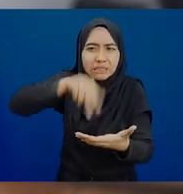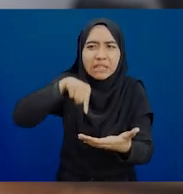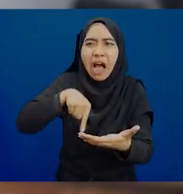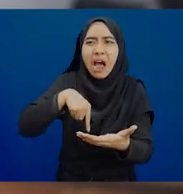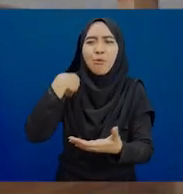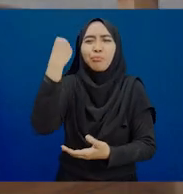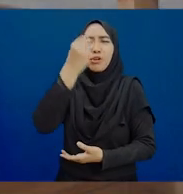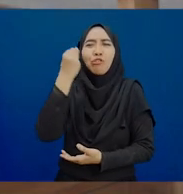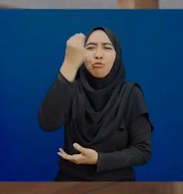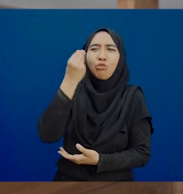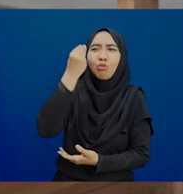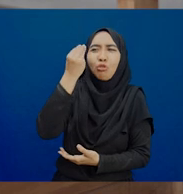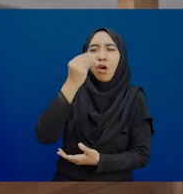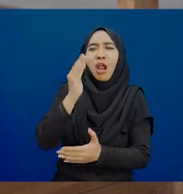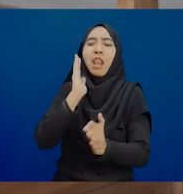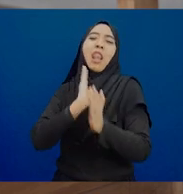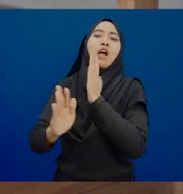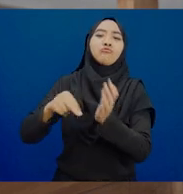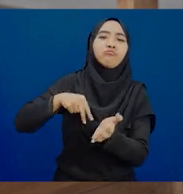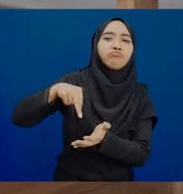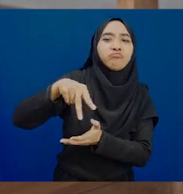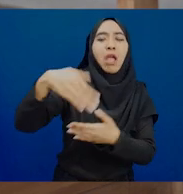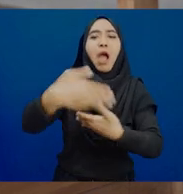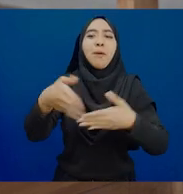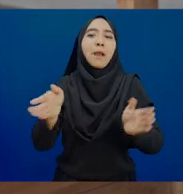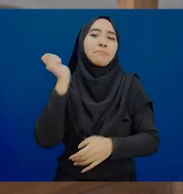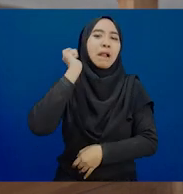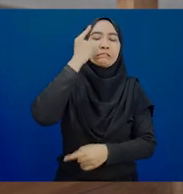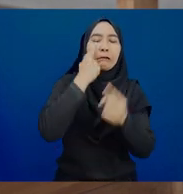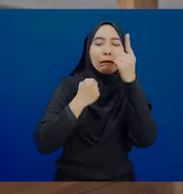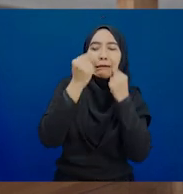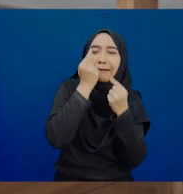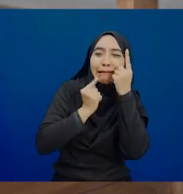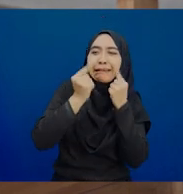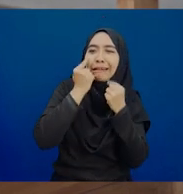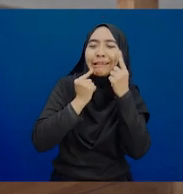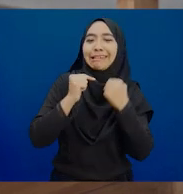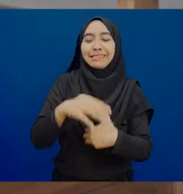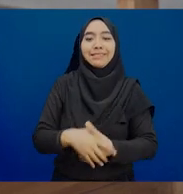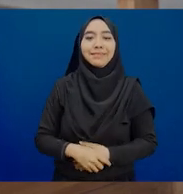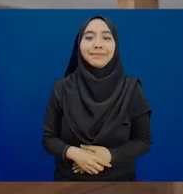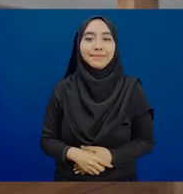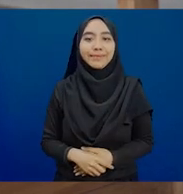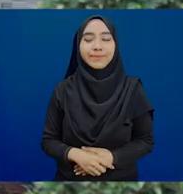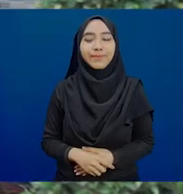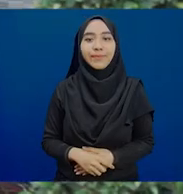kan susah buka kamus. Izinlah saya ke kamar mandi, nangis di kamar mandi.